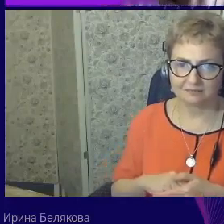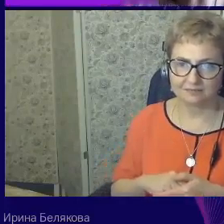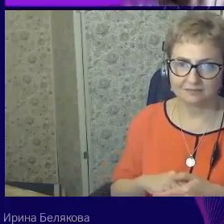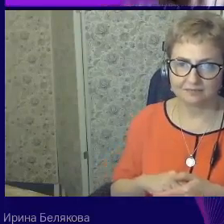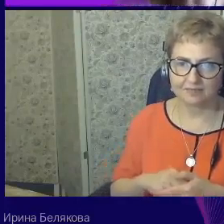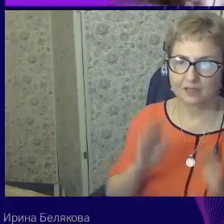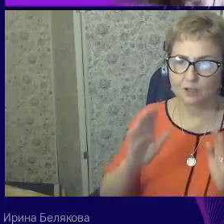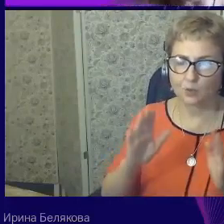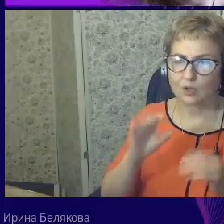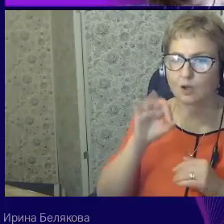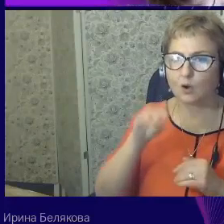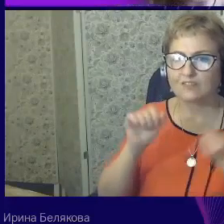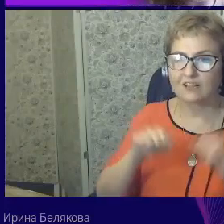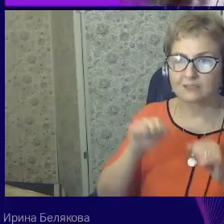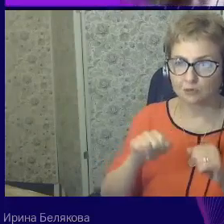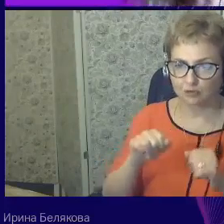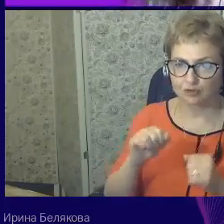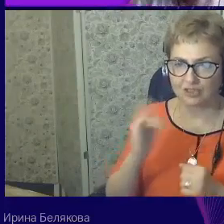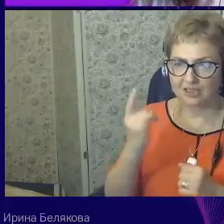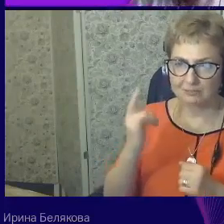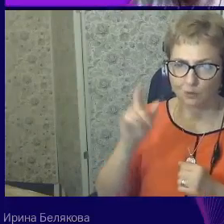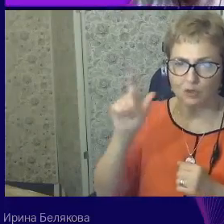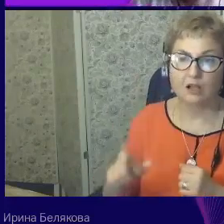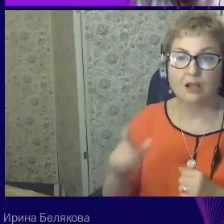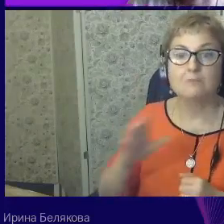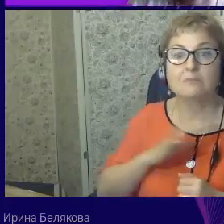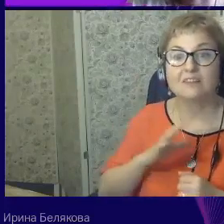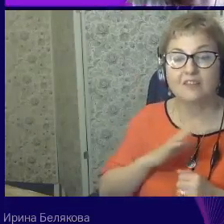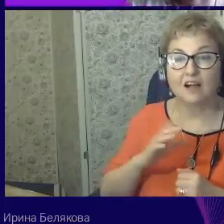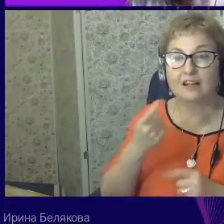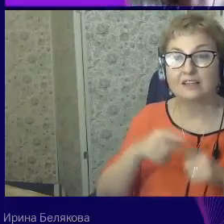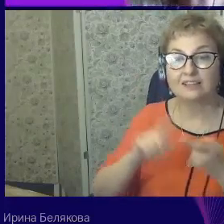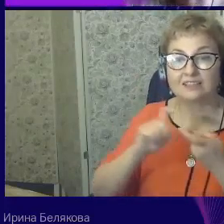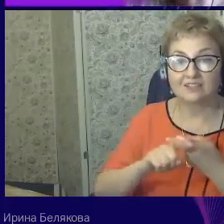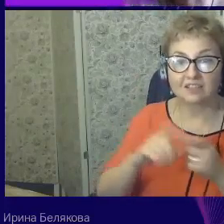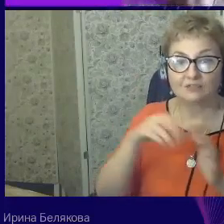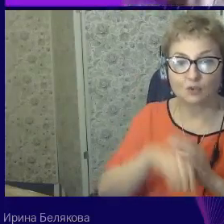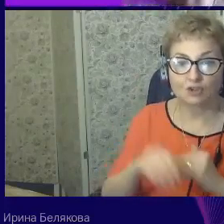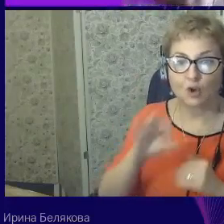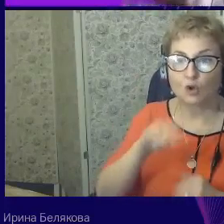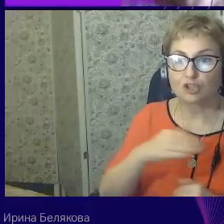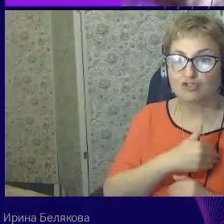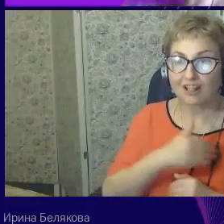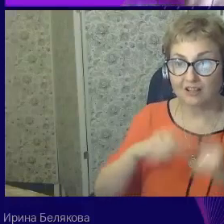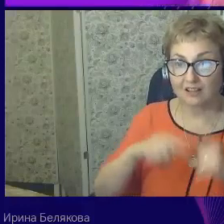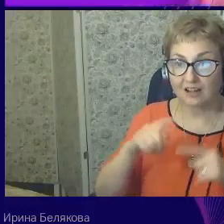только от возможностей ребенка. Бывает, что это зависит в том числе от желания родителей, потому